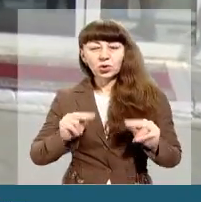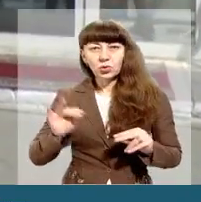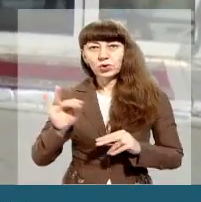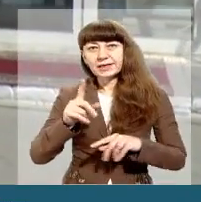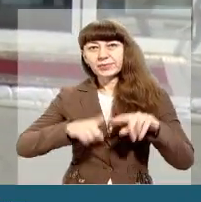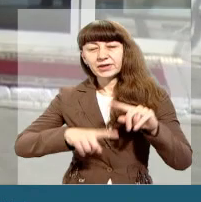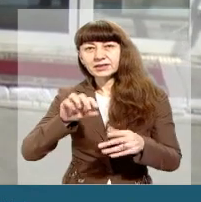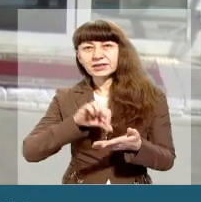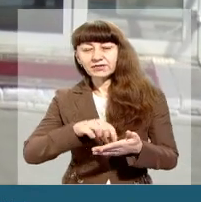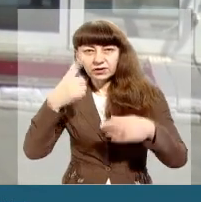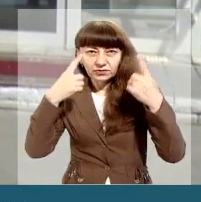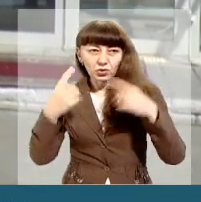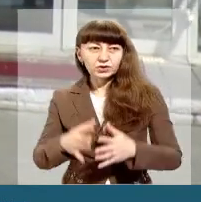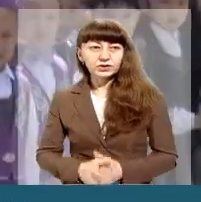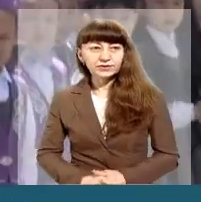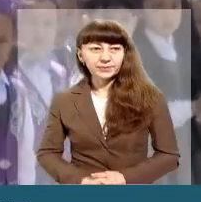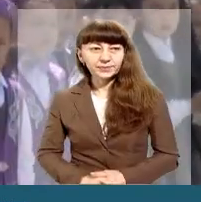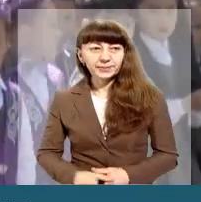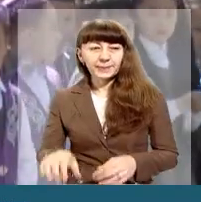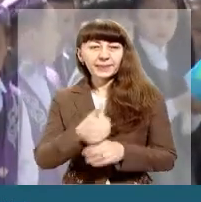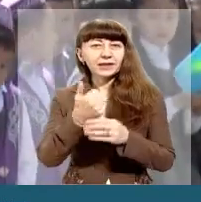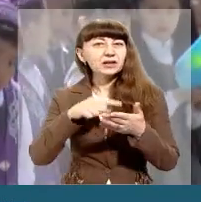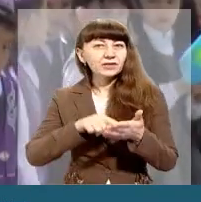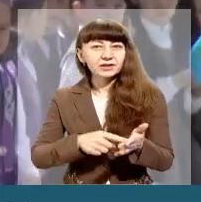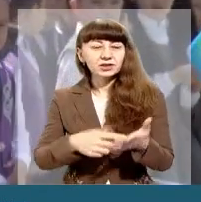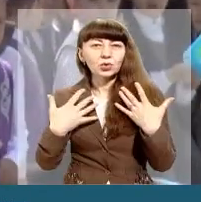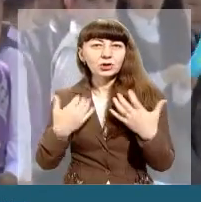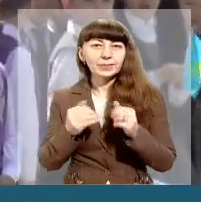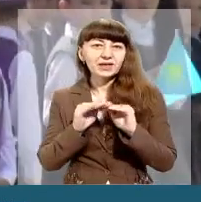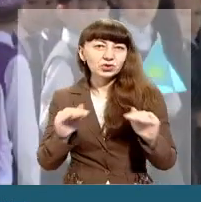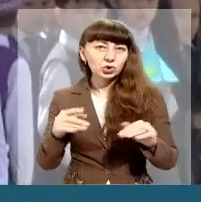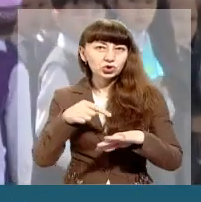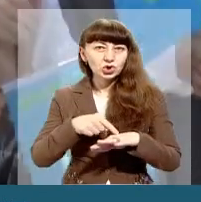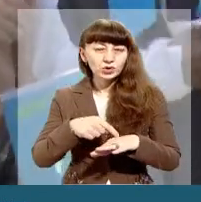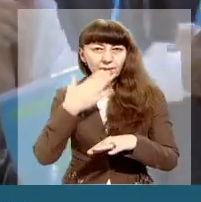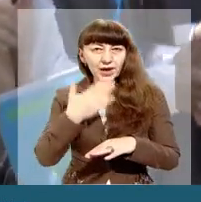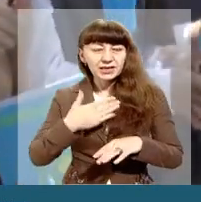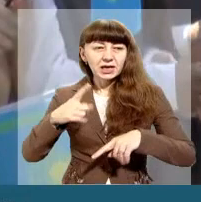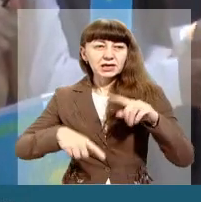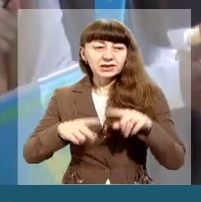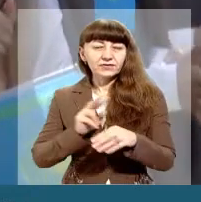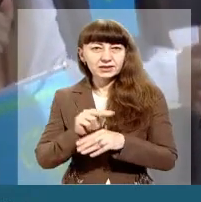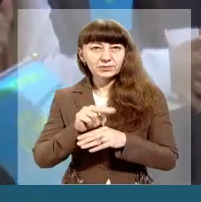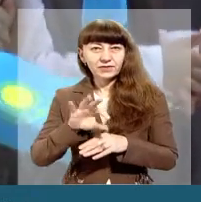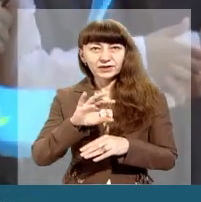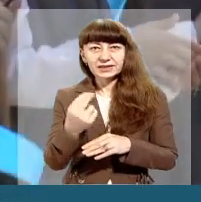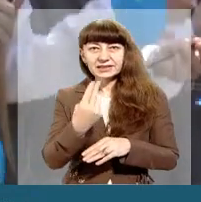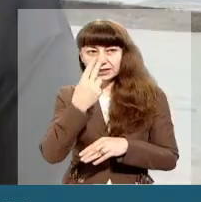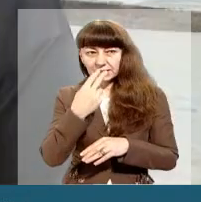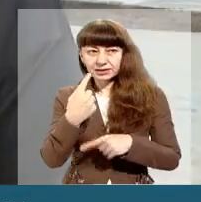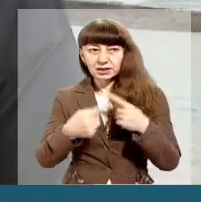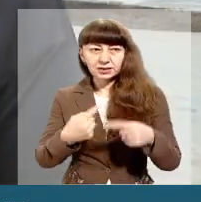родители, представители творческой интеллигенции. Основная цель – укрепить у детей чувство патриотизма, воспитать их в духе национальных